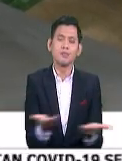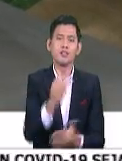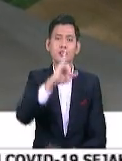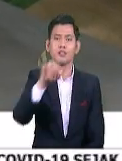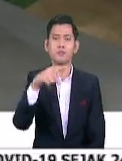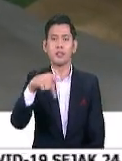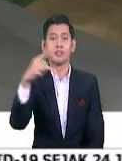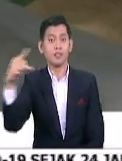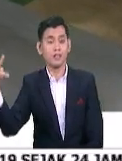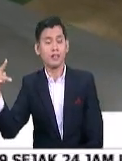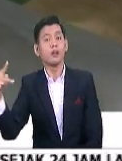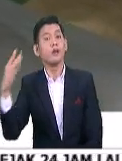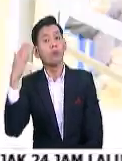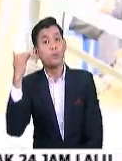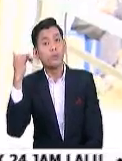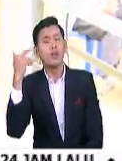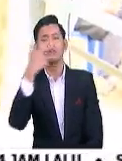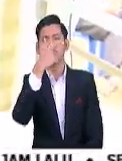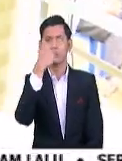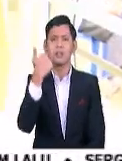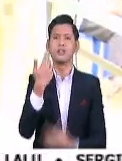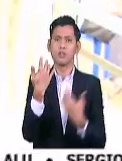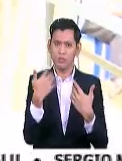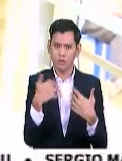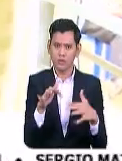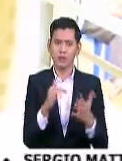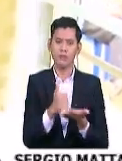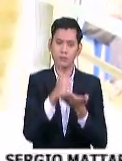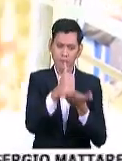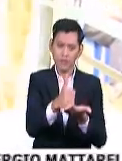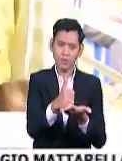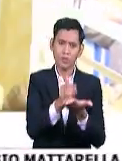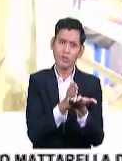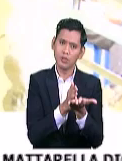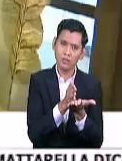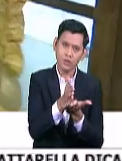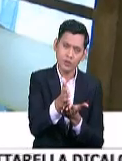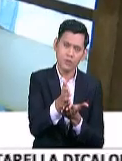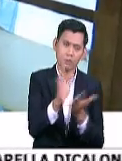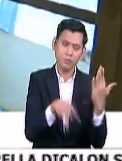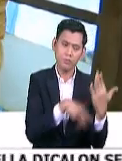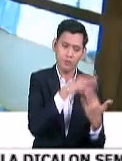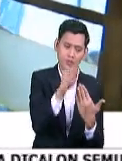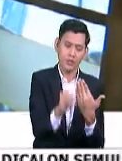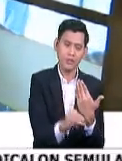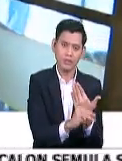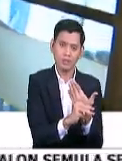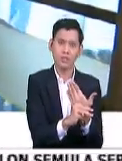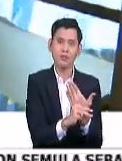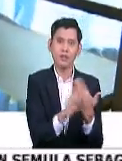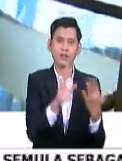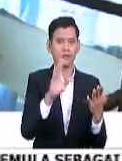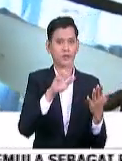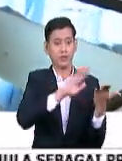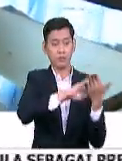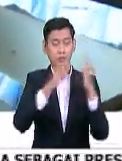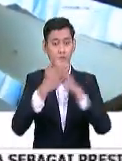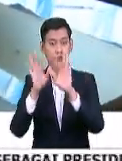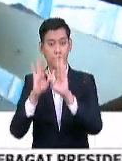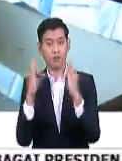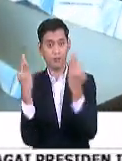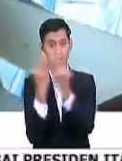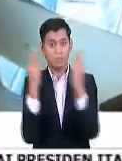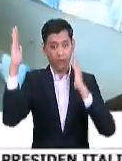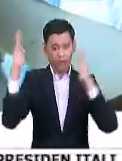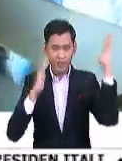jeppe'e yang telah pun terlibat secara langsung dalam program community keluarga Mesya yang